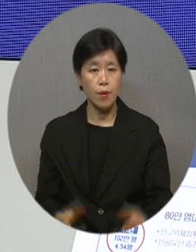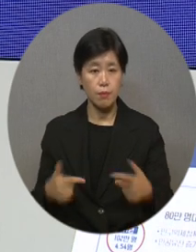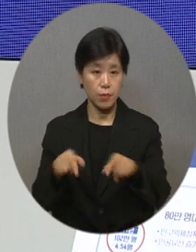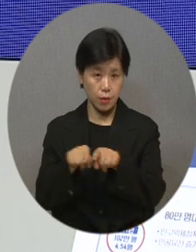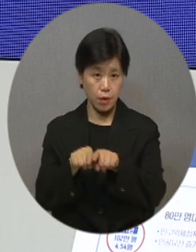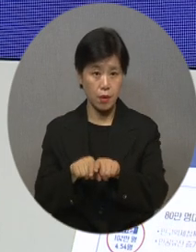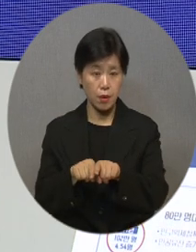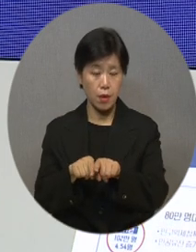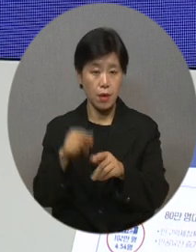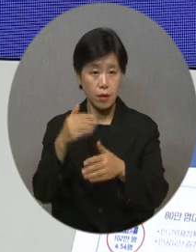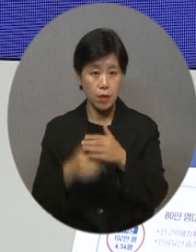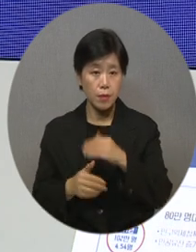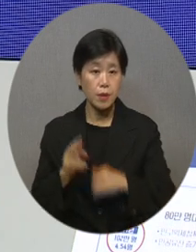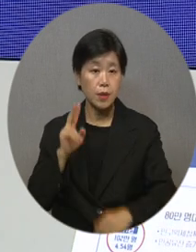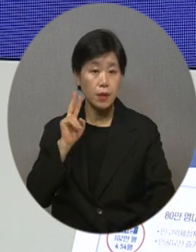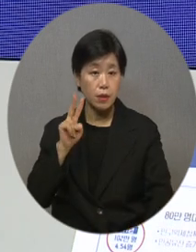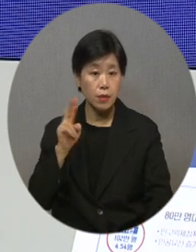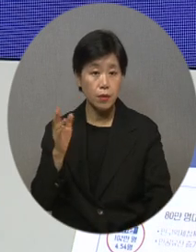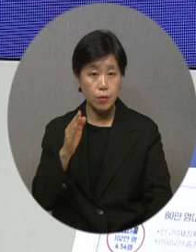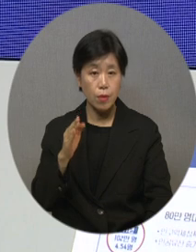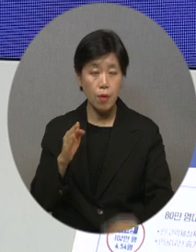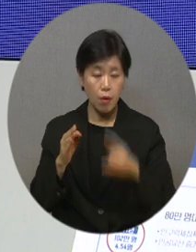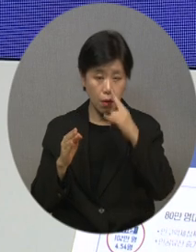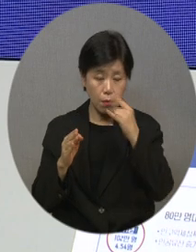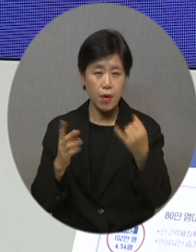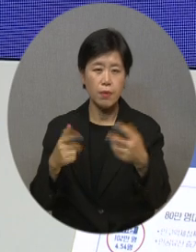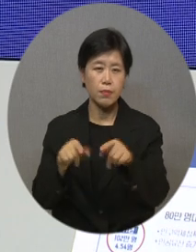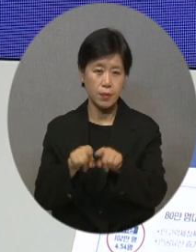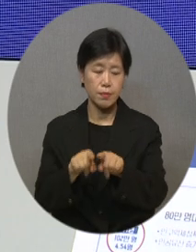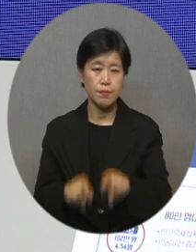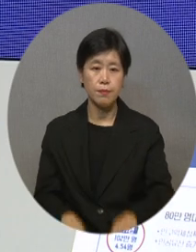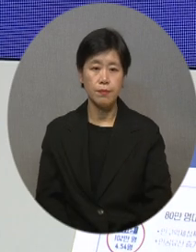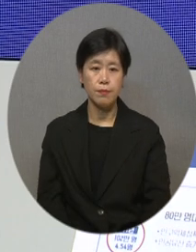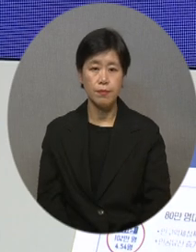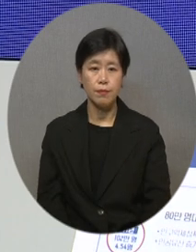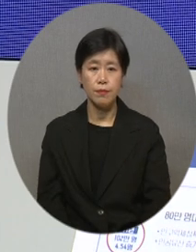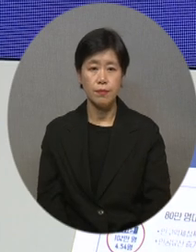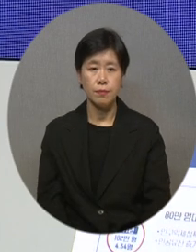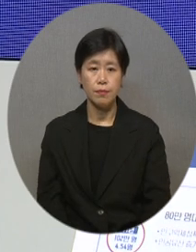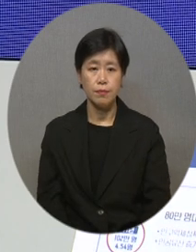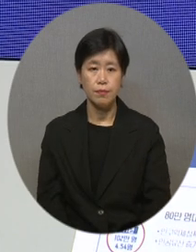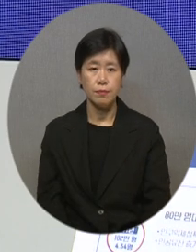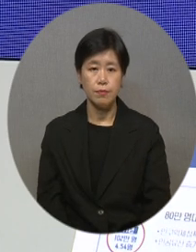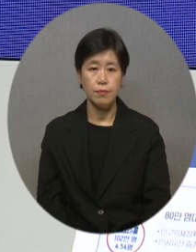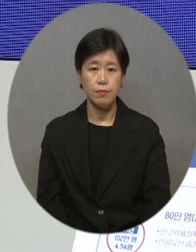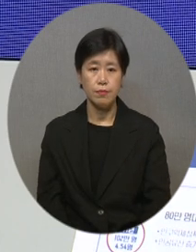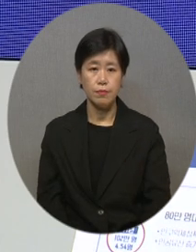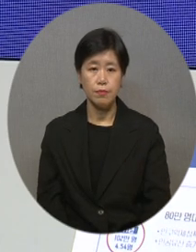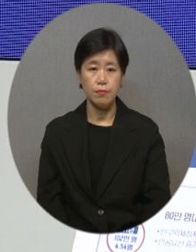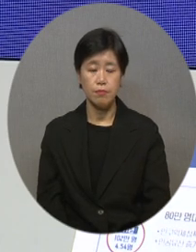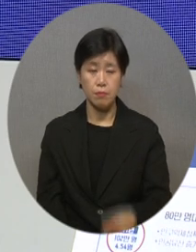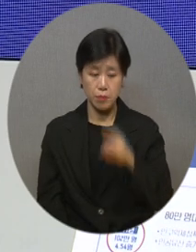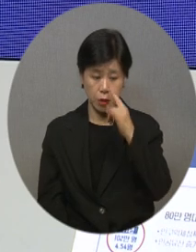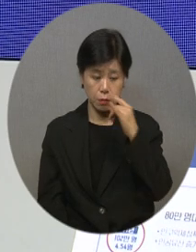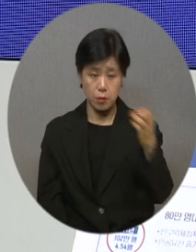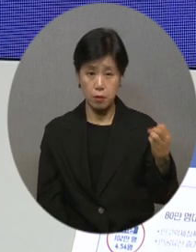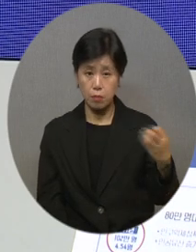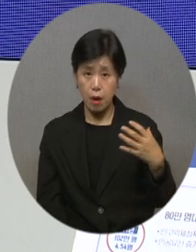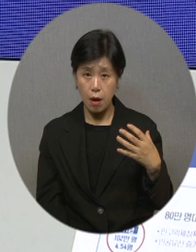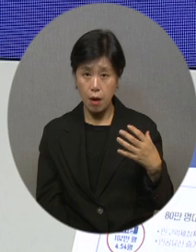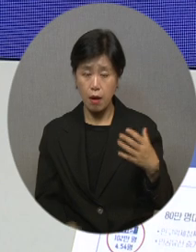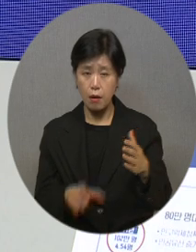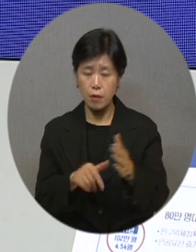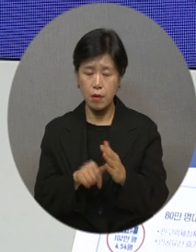또 이렇게 어머니가 이렇게 또 돌봐주시기도 하고요. 그래서 거의 대부분이 단독에 살고 있는데 그 어머니 말씀 들어보니까 정말 눈물